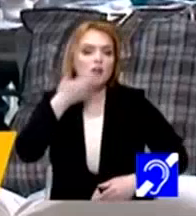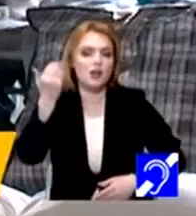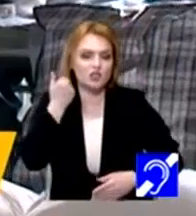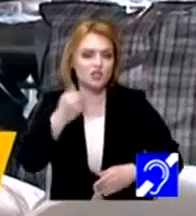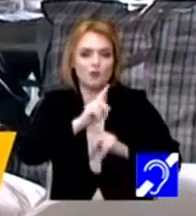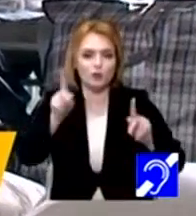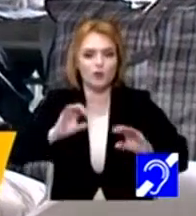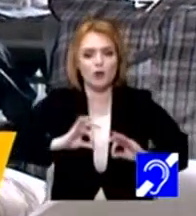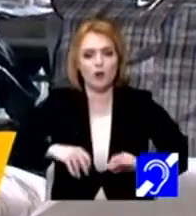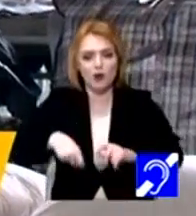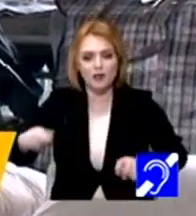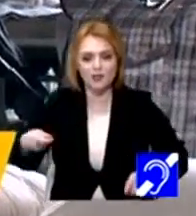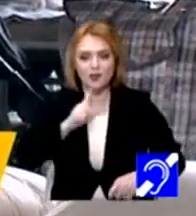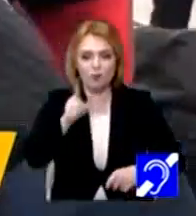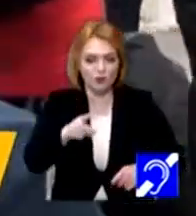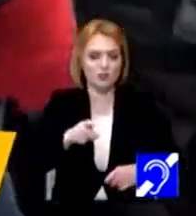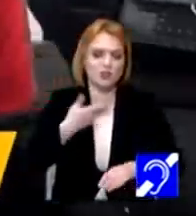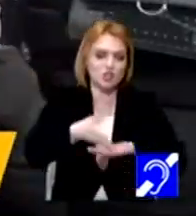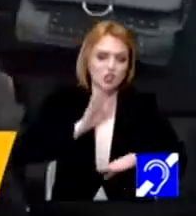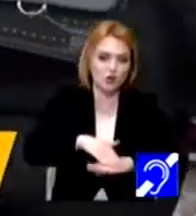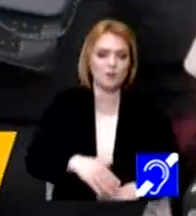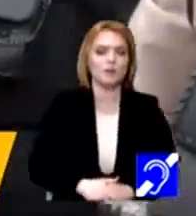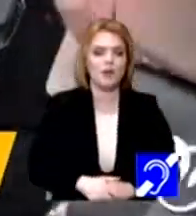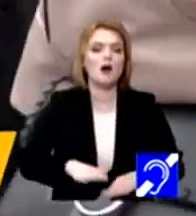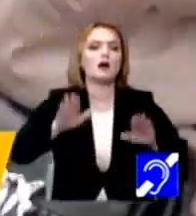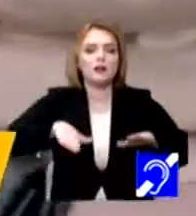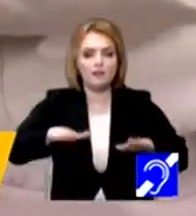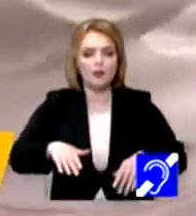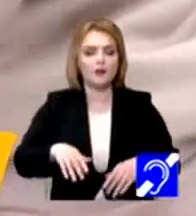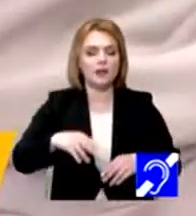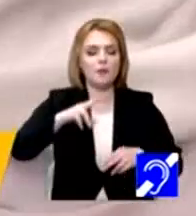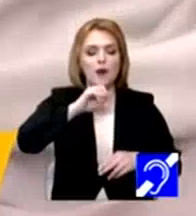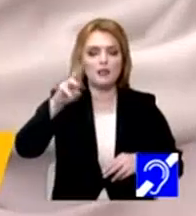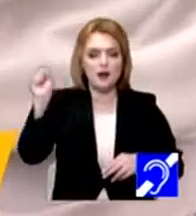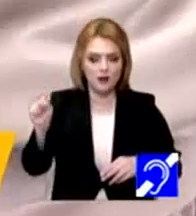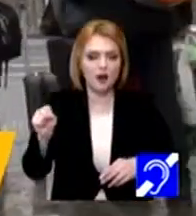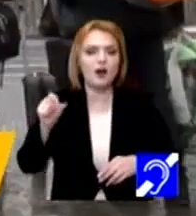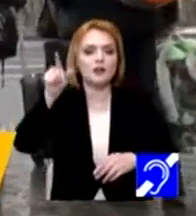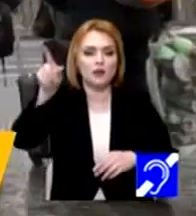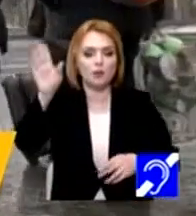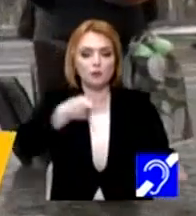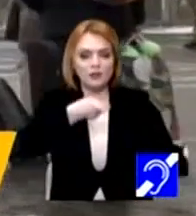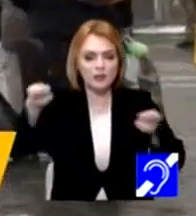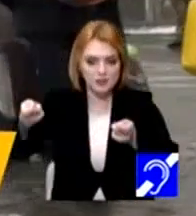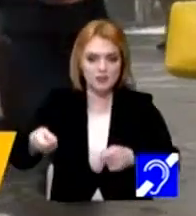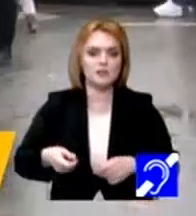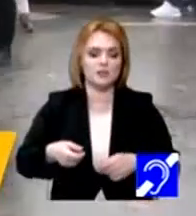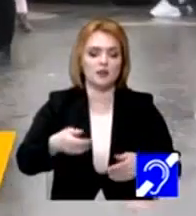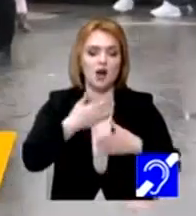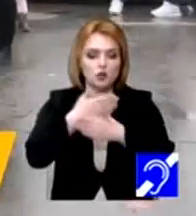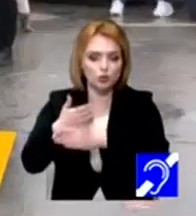Astfel, donațiile vor fi aduse la postul Vamal Leușeni, la depozitul gestionat de către instituția publică Centrul de